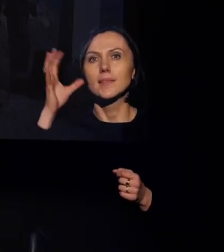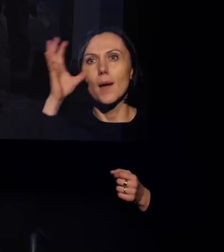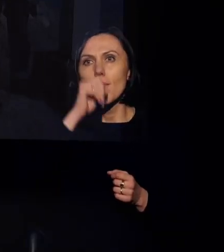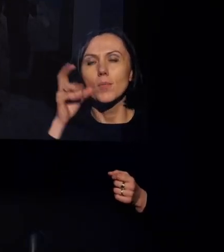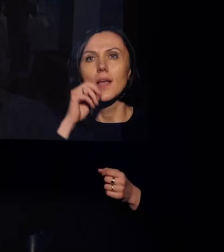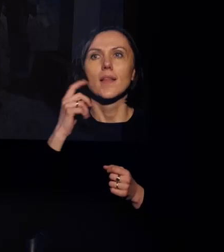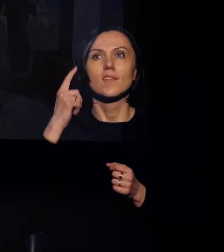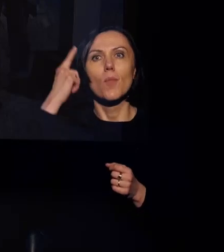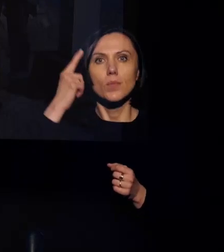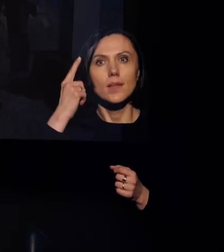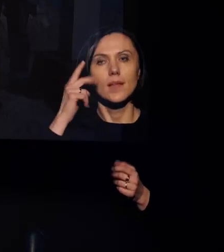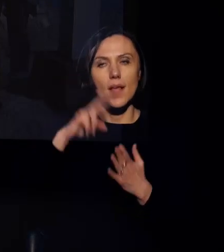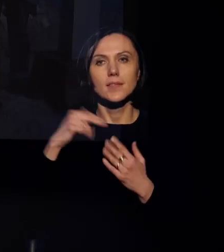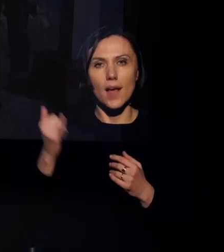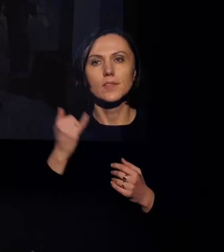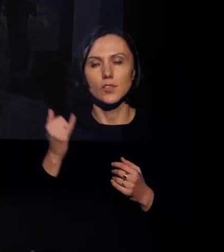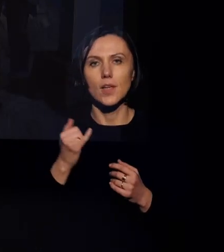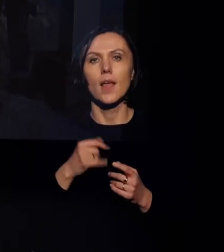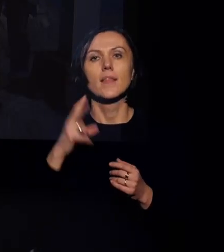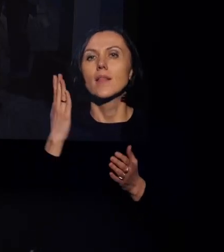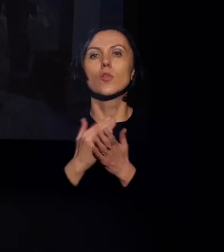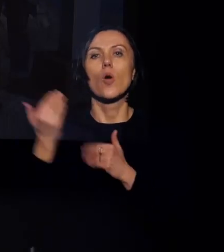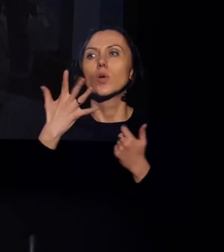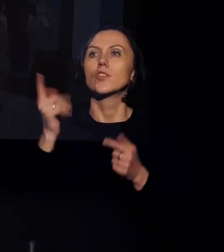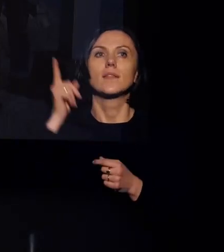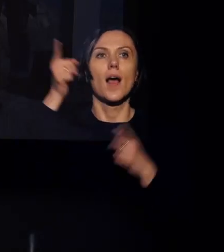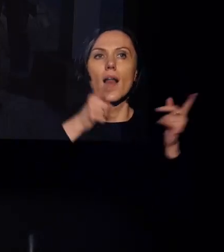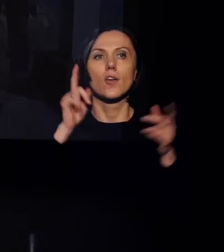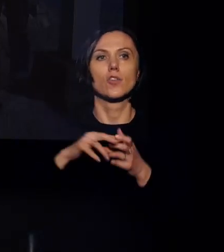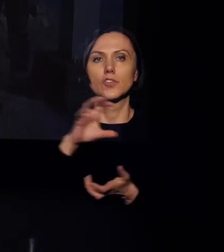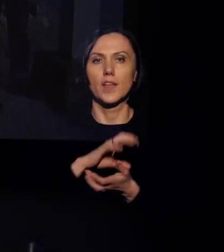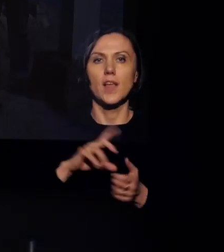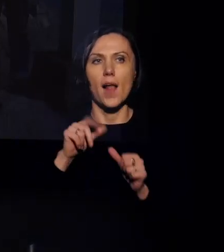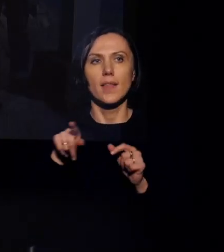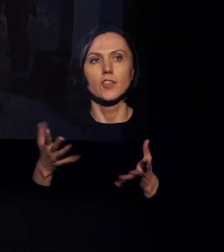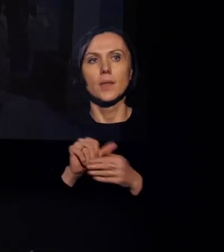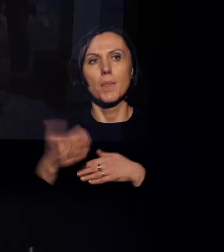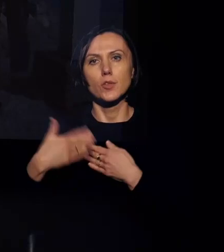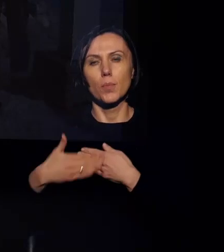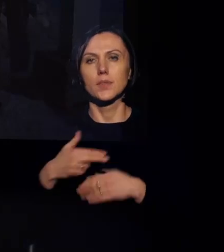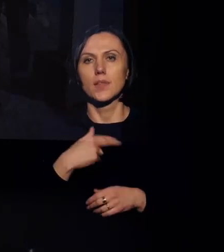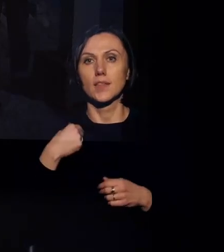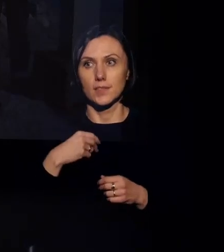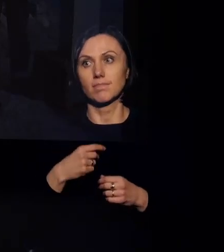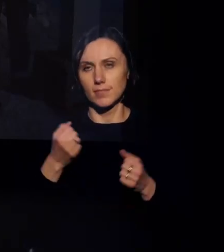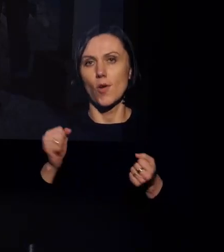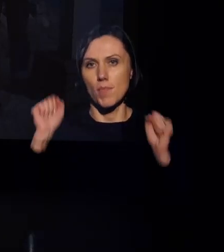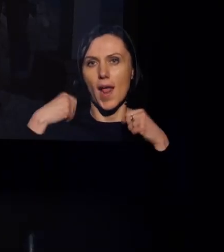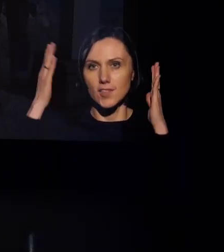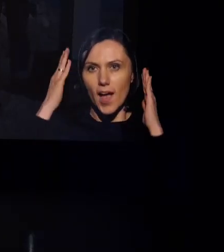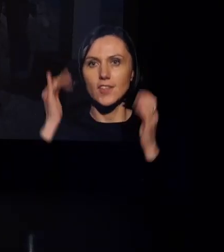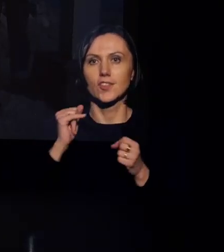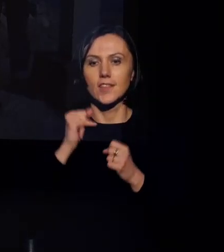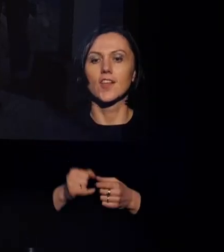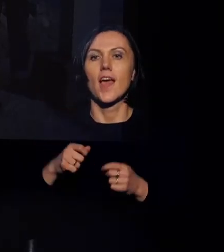tylko góry gdzieś na końcu świata, ale te znacznie bliżej nas. A zatem kaski na głowę, ląże w dłoń